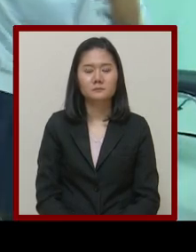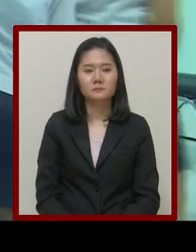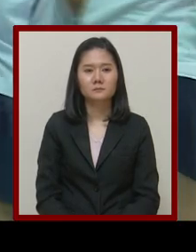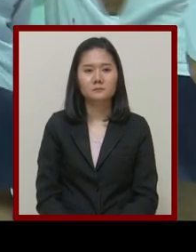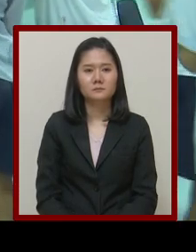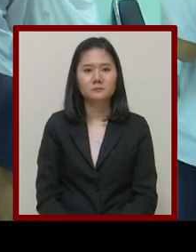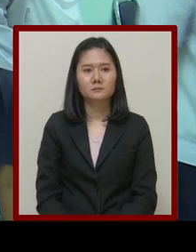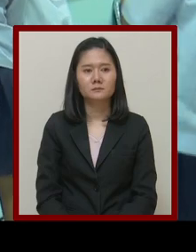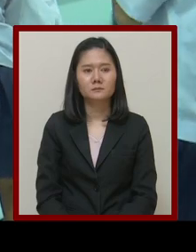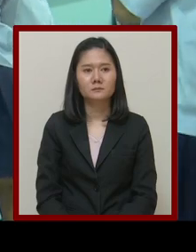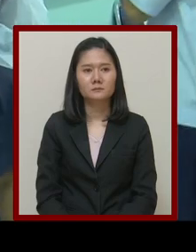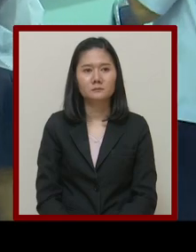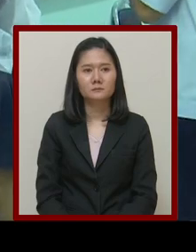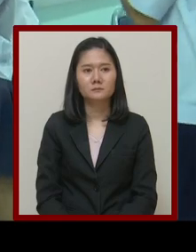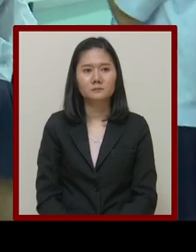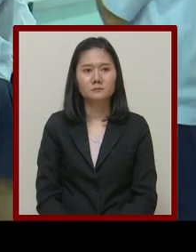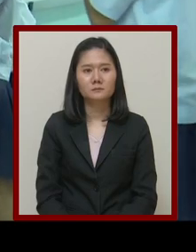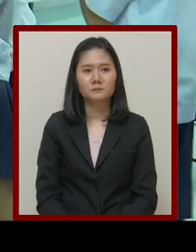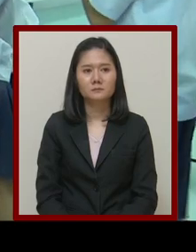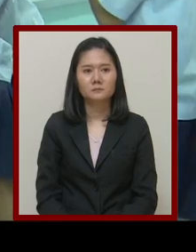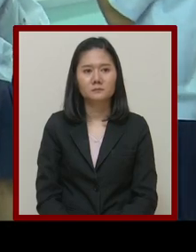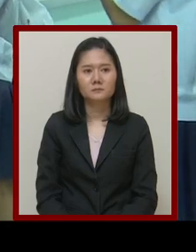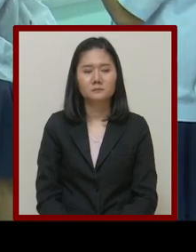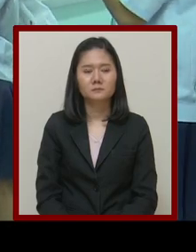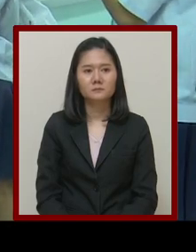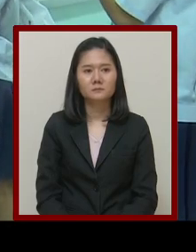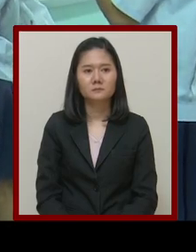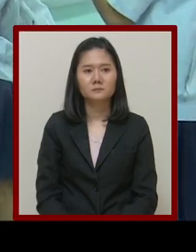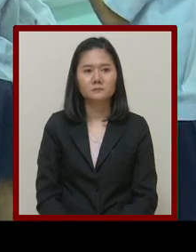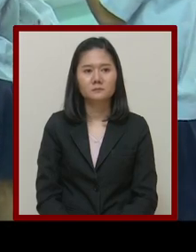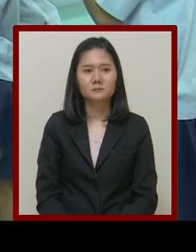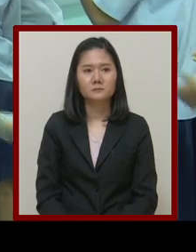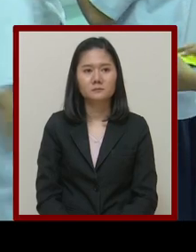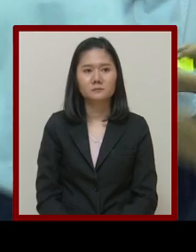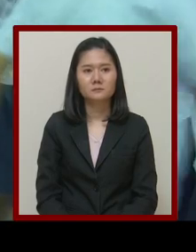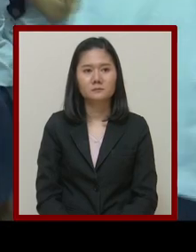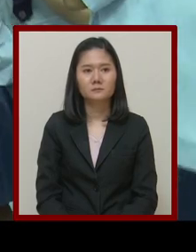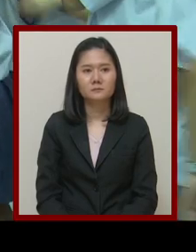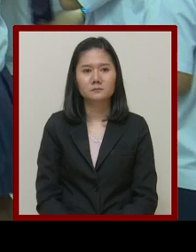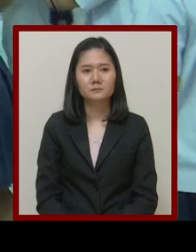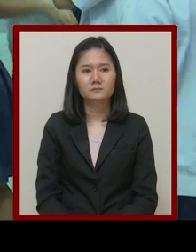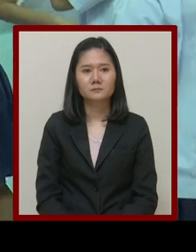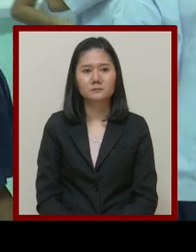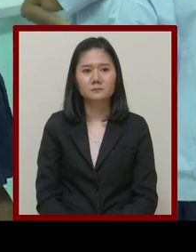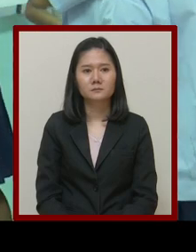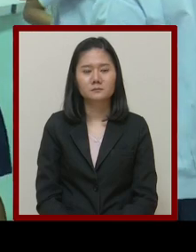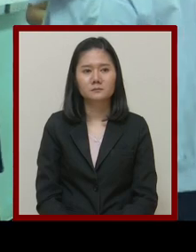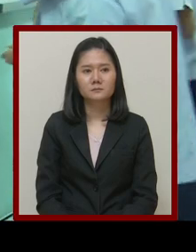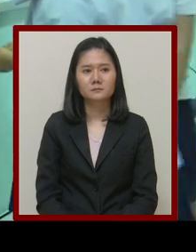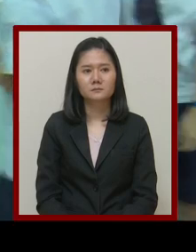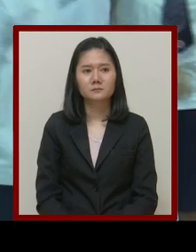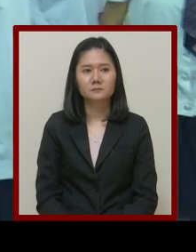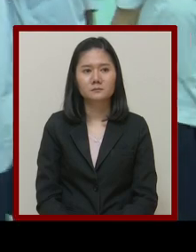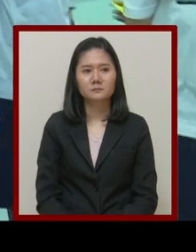ถ้าไม่สะดวกลุกก็เดี๋ยวให้เพื่อนข้างหน้าลุกออกมาแทนก็ได้ค่ะนักเรียนติดเรียงลงมาเลยก็ได้นะคะ